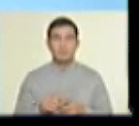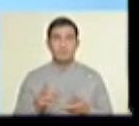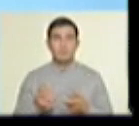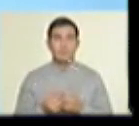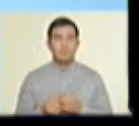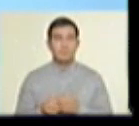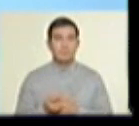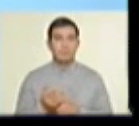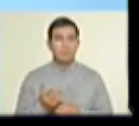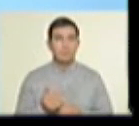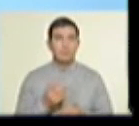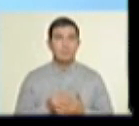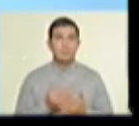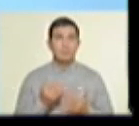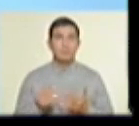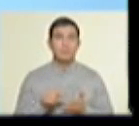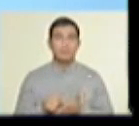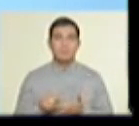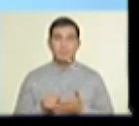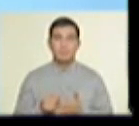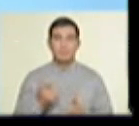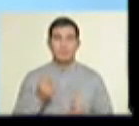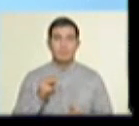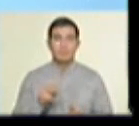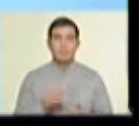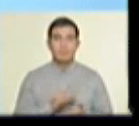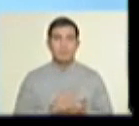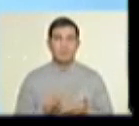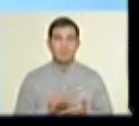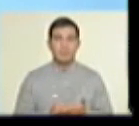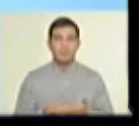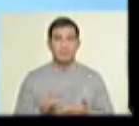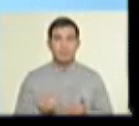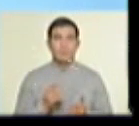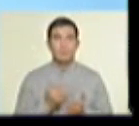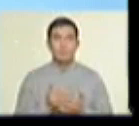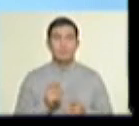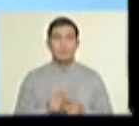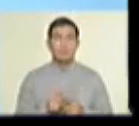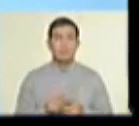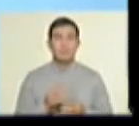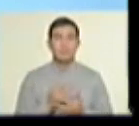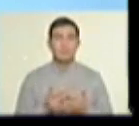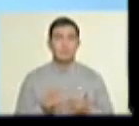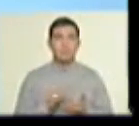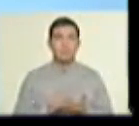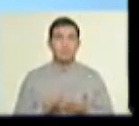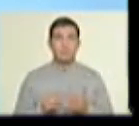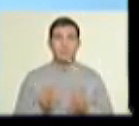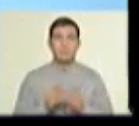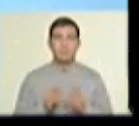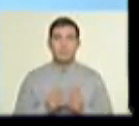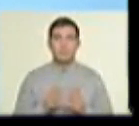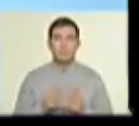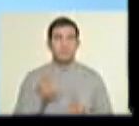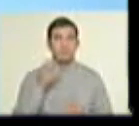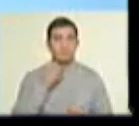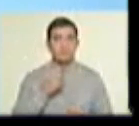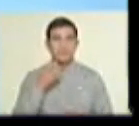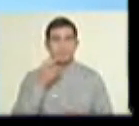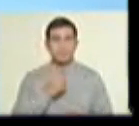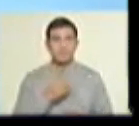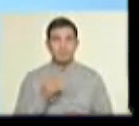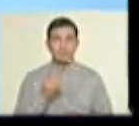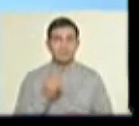qiling. Ular ishtirokida gaplar tuzing. Demak, so'zlarga e'tibor bering. Uy, olma,